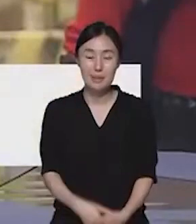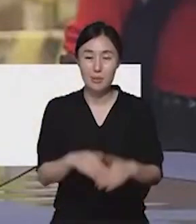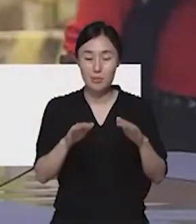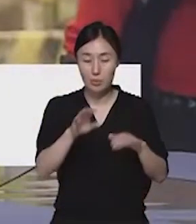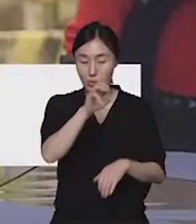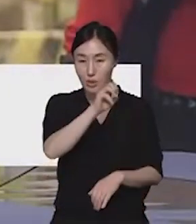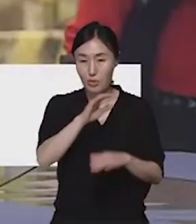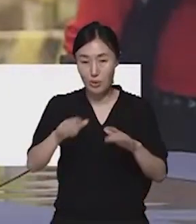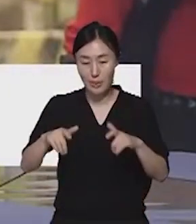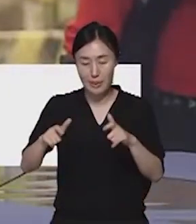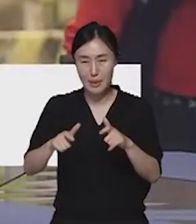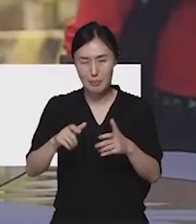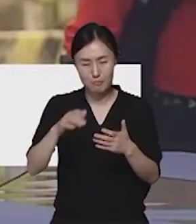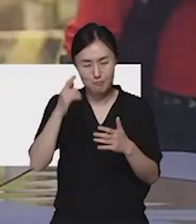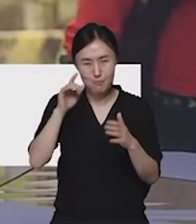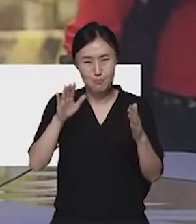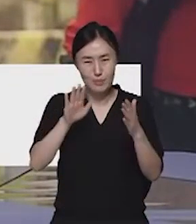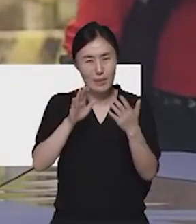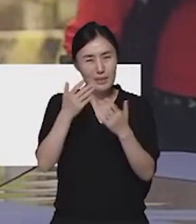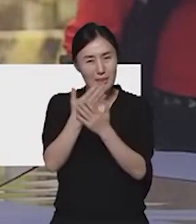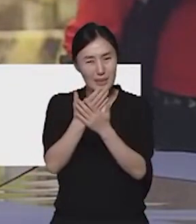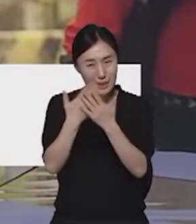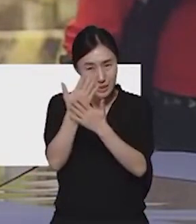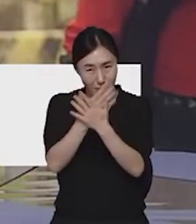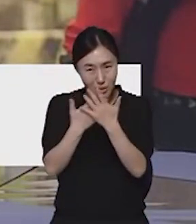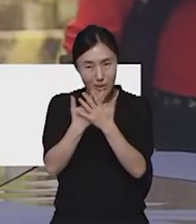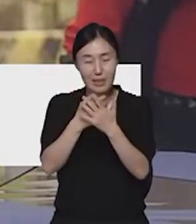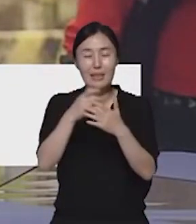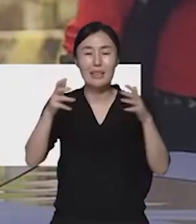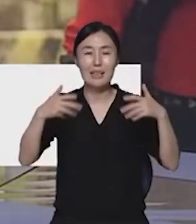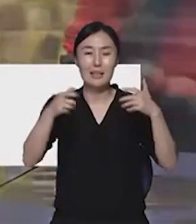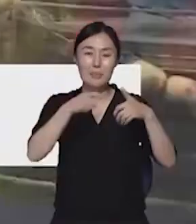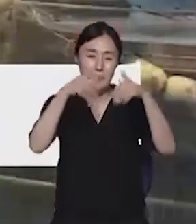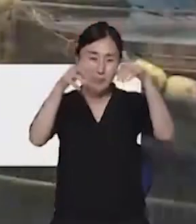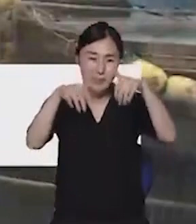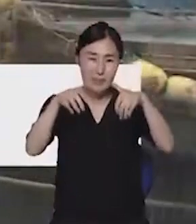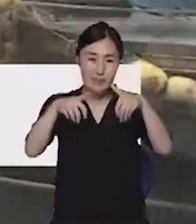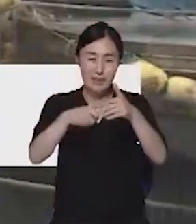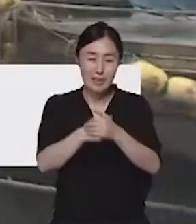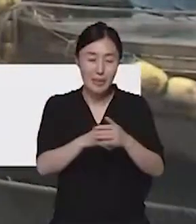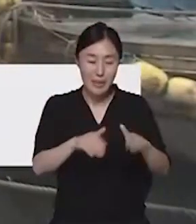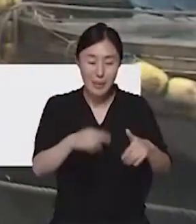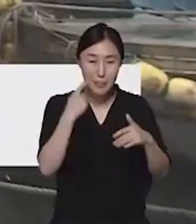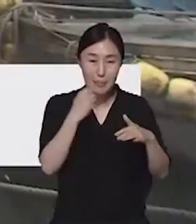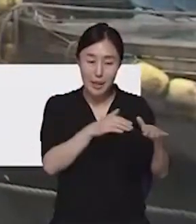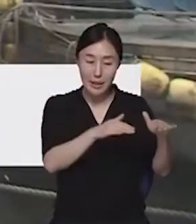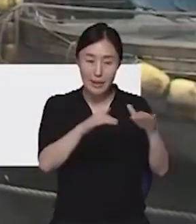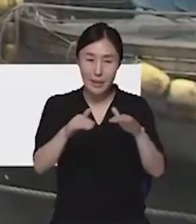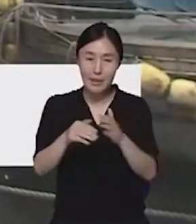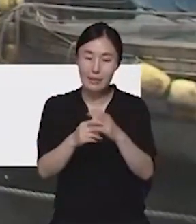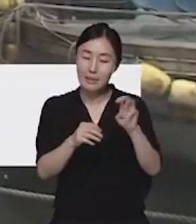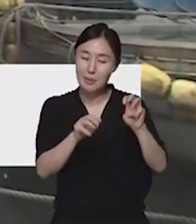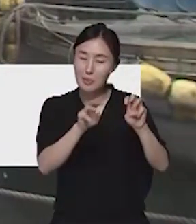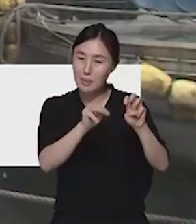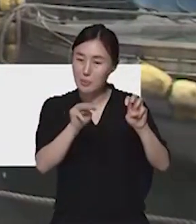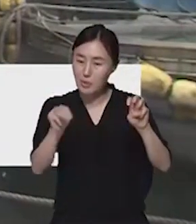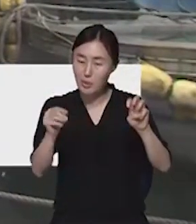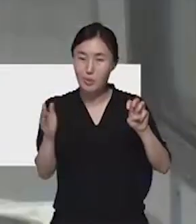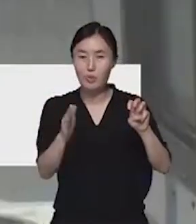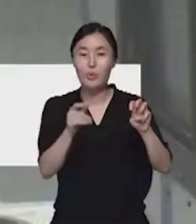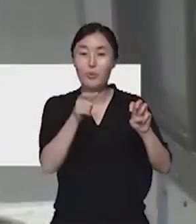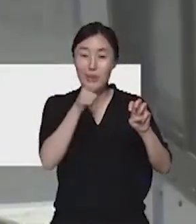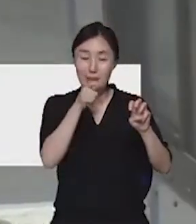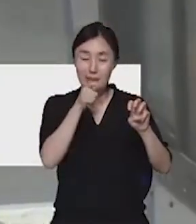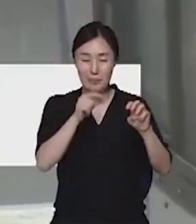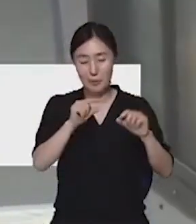오늘 광주와 전남은 흐린 가운데 가을비가 이어졌습니다. 강수량은 전남 남해안을 중심으로 30mm 안팎을